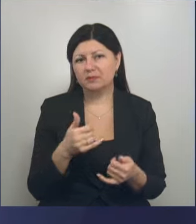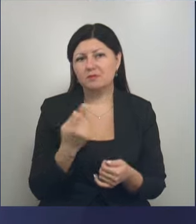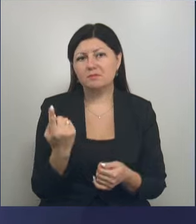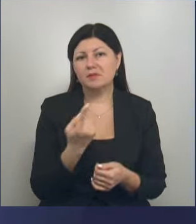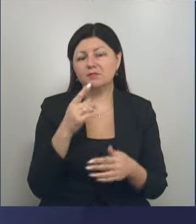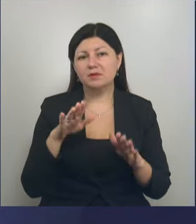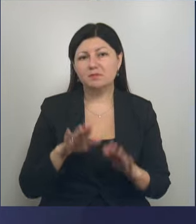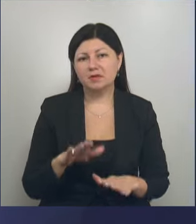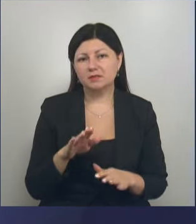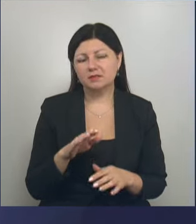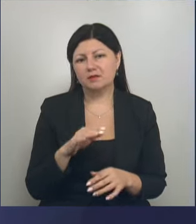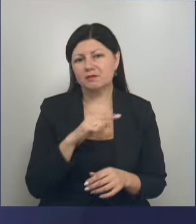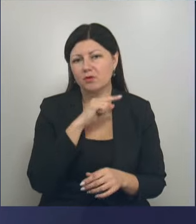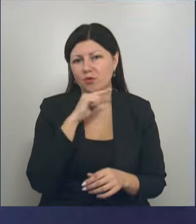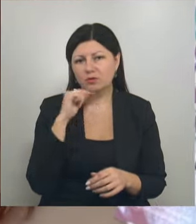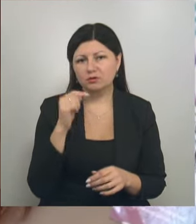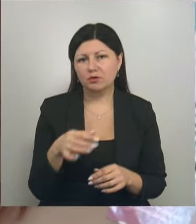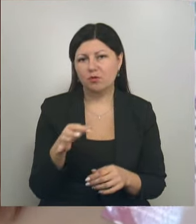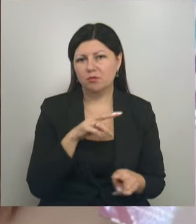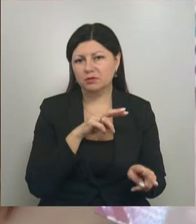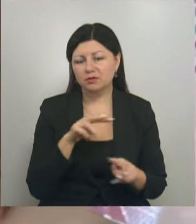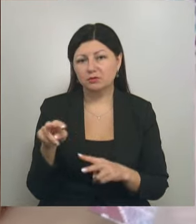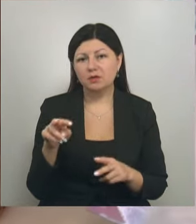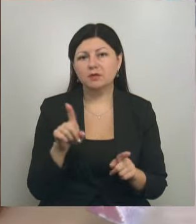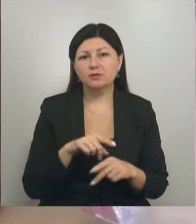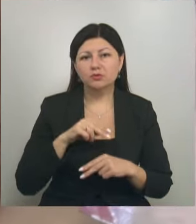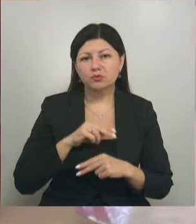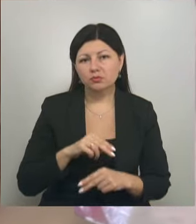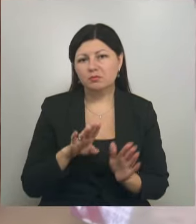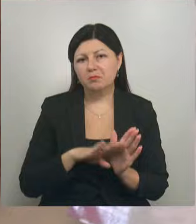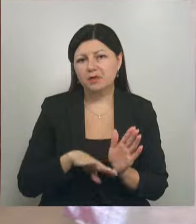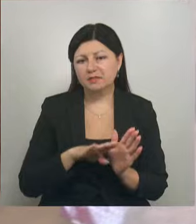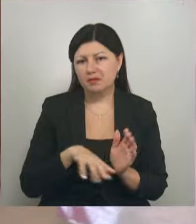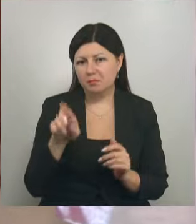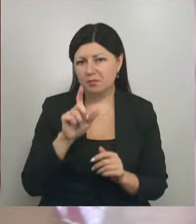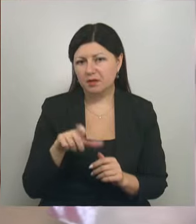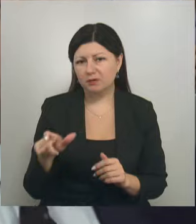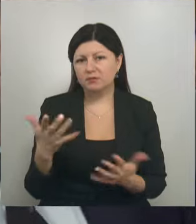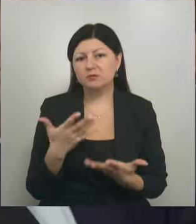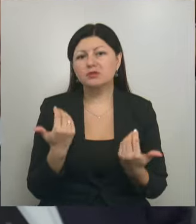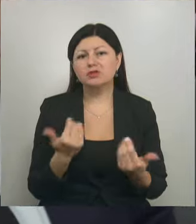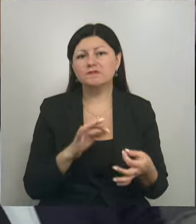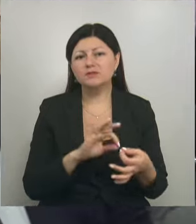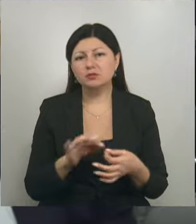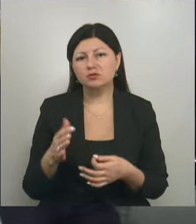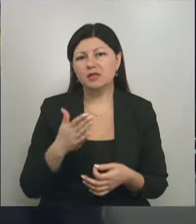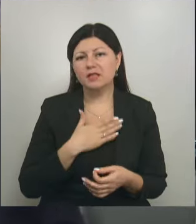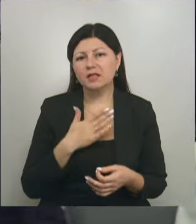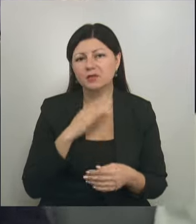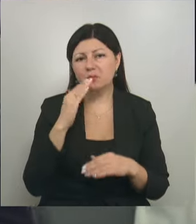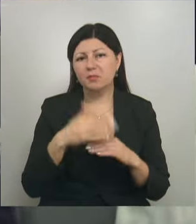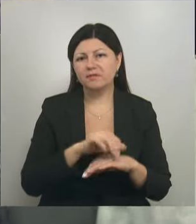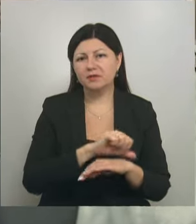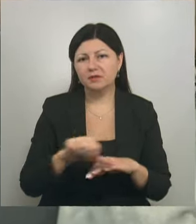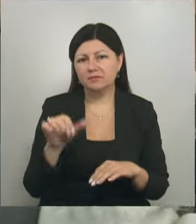в рейтинге Рособорнадзора. И за каждым из достижений – труд простых белгородцев, которые сейчас в сложное для нашего прифронтового